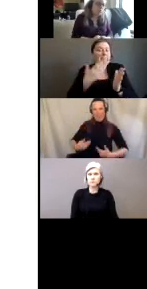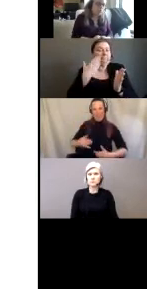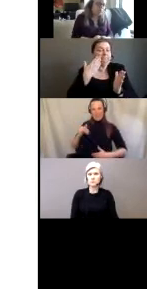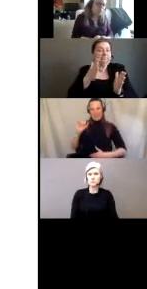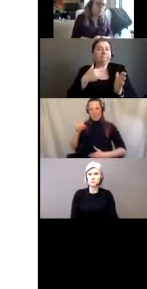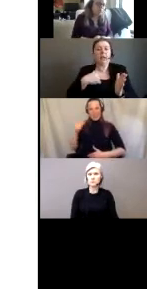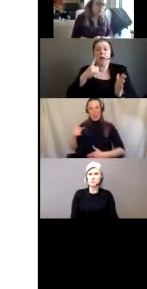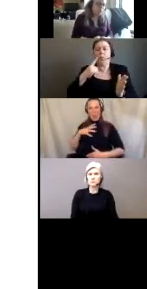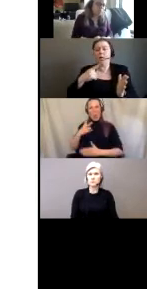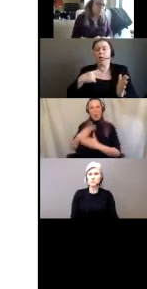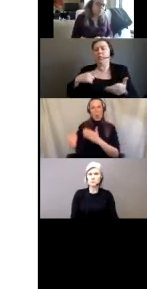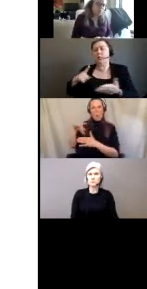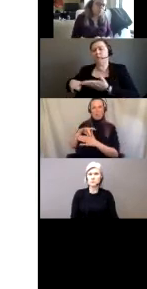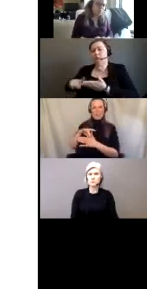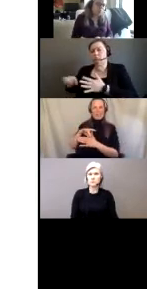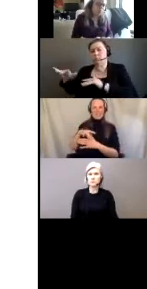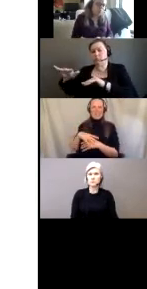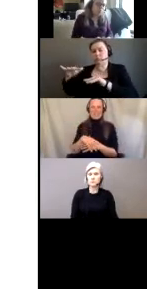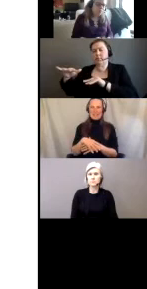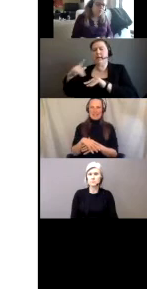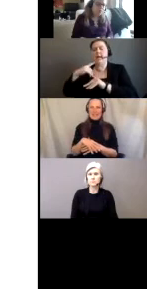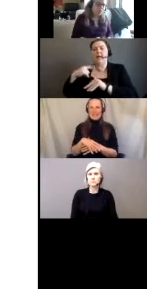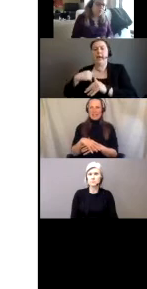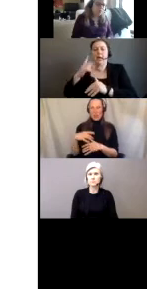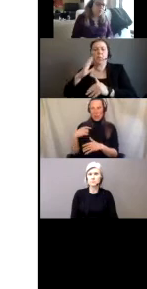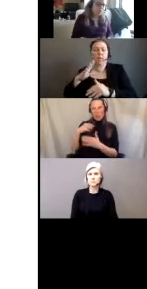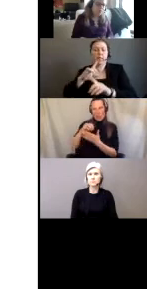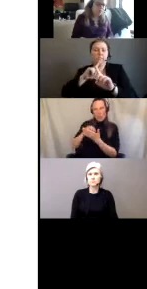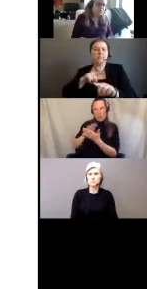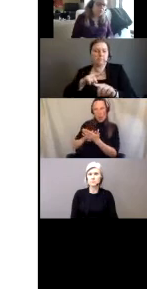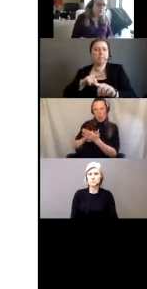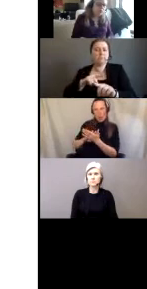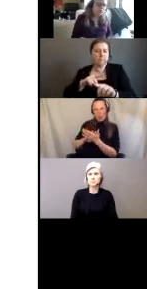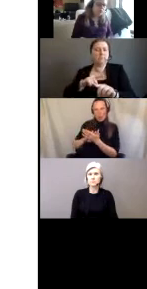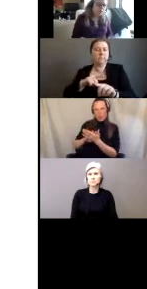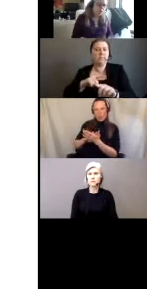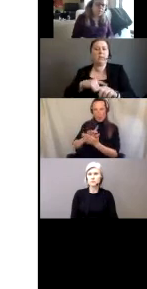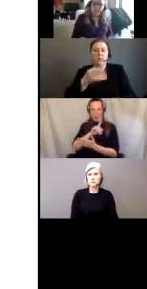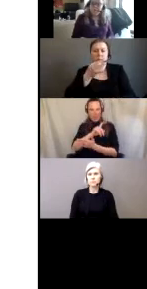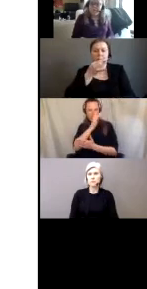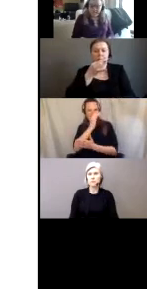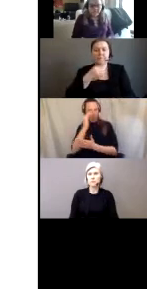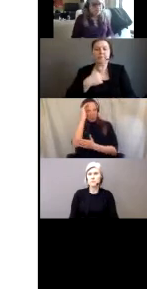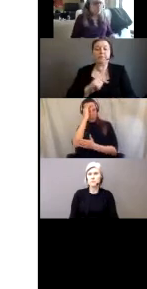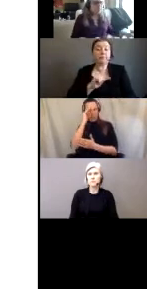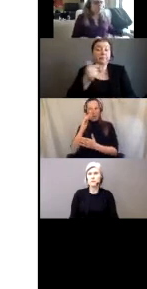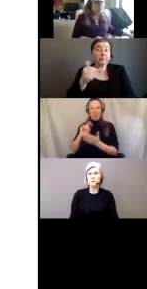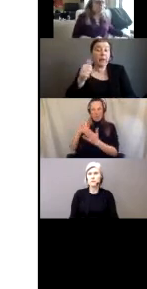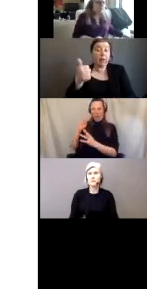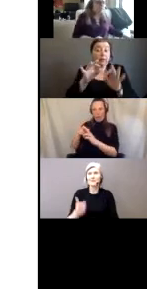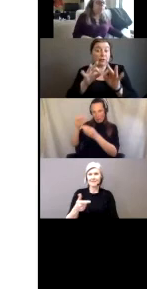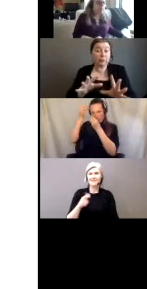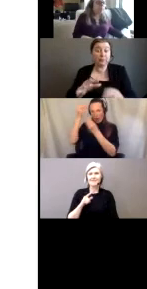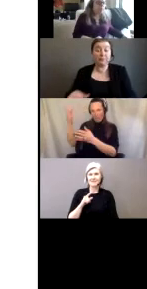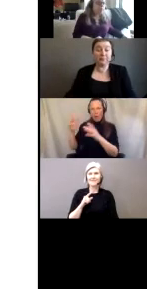comorbidité. Et alors, c'est une question qu'on va poser à nos supérieurs et on va trouver une réponse et on va